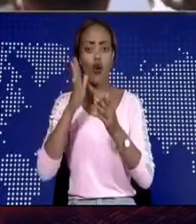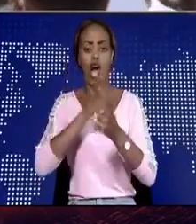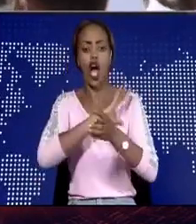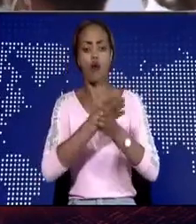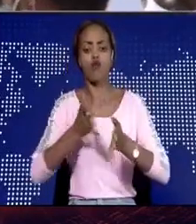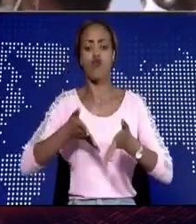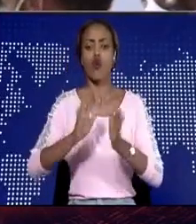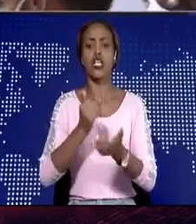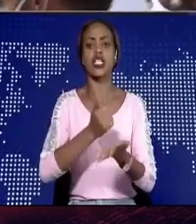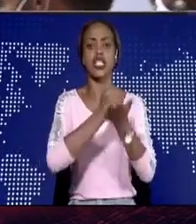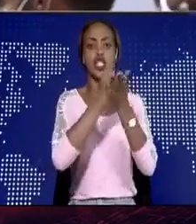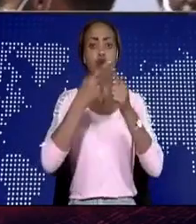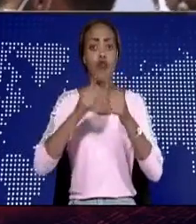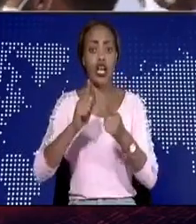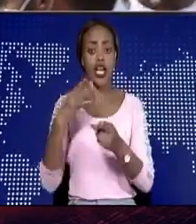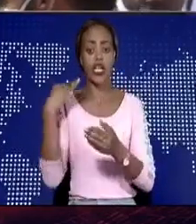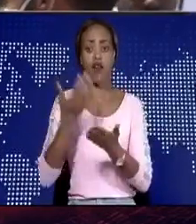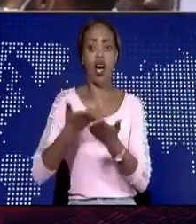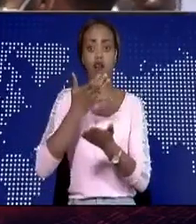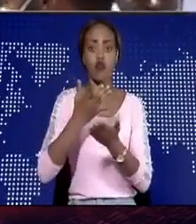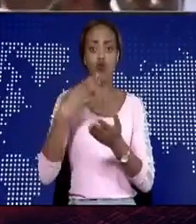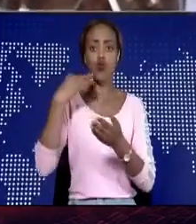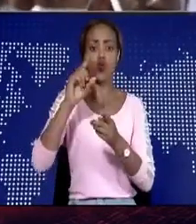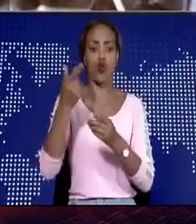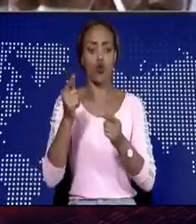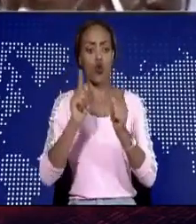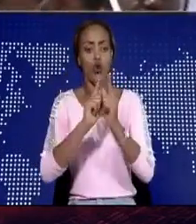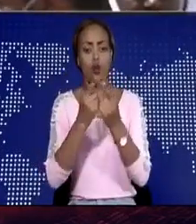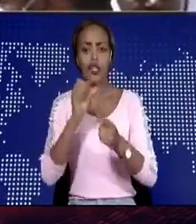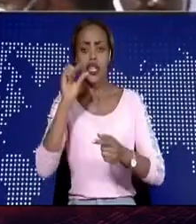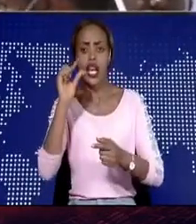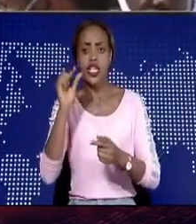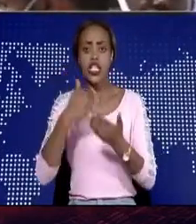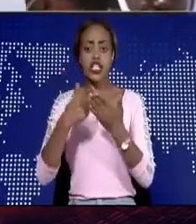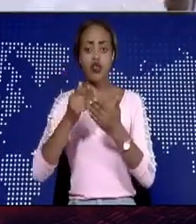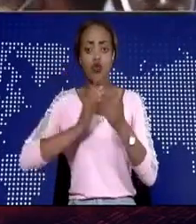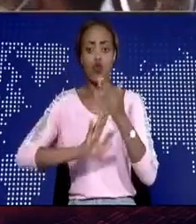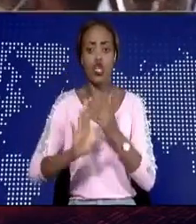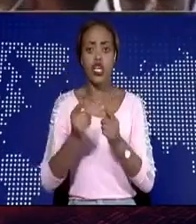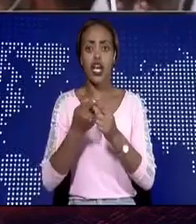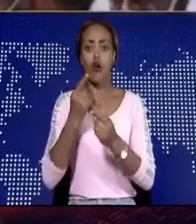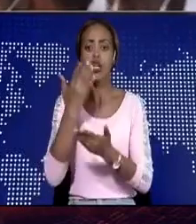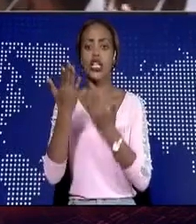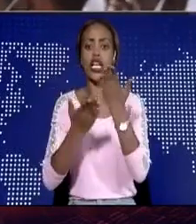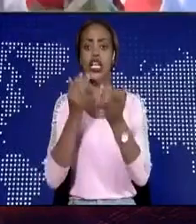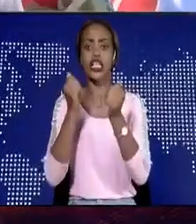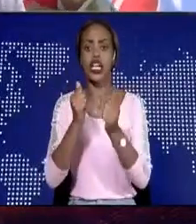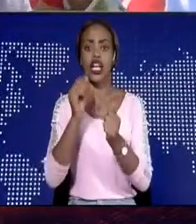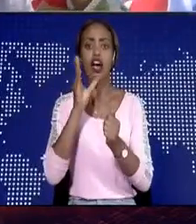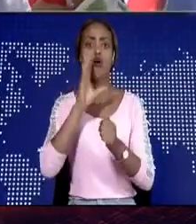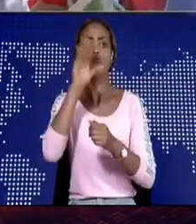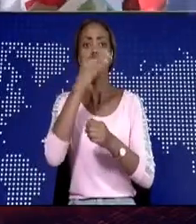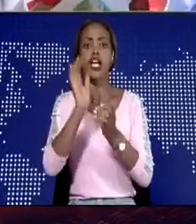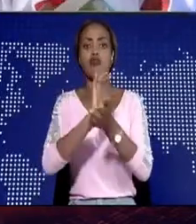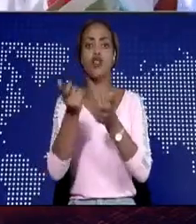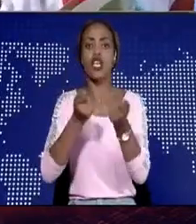كحجز بفلاي بعال هافتتات بولقي هون توديوم انتنا اسا نتولدي كاويوم كتغلغل تخيل امبولانس نمغزا